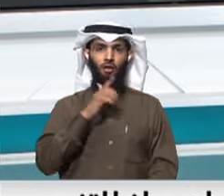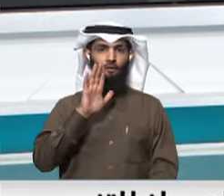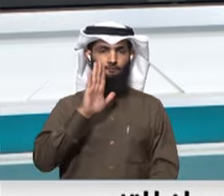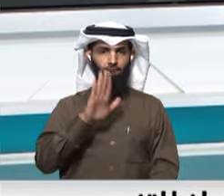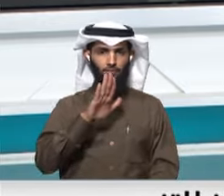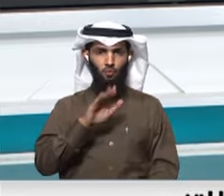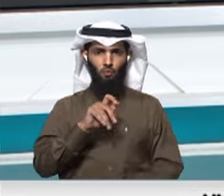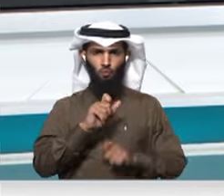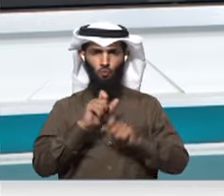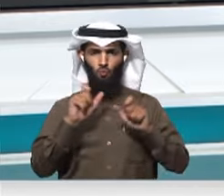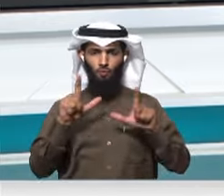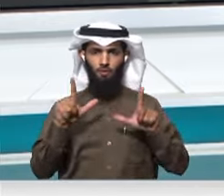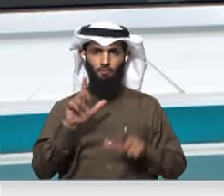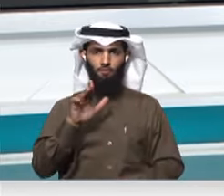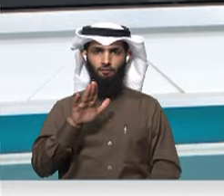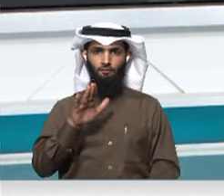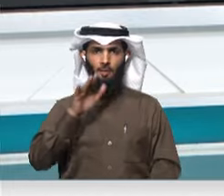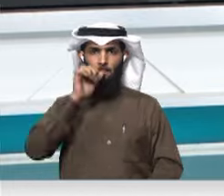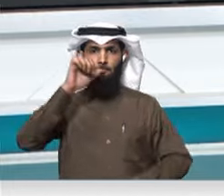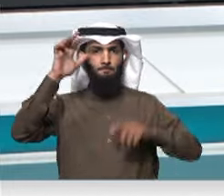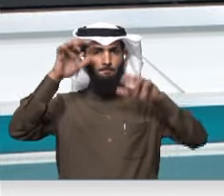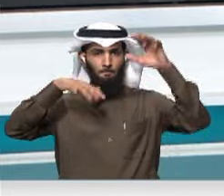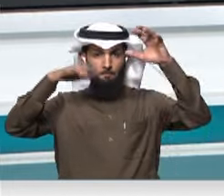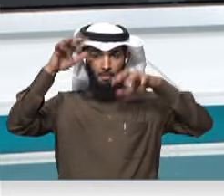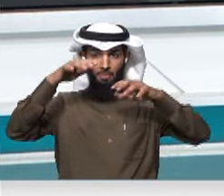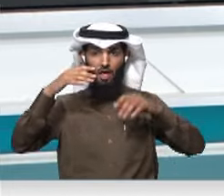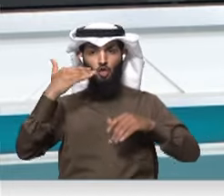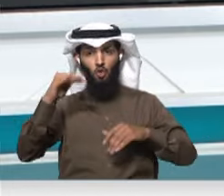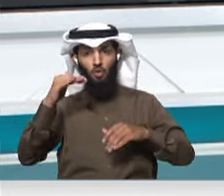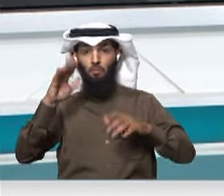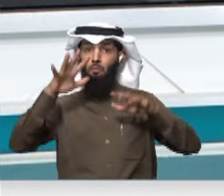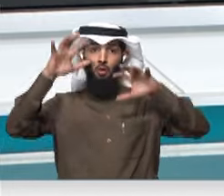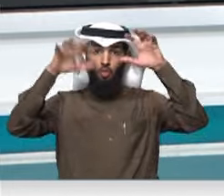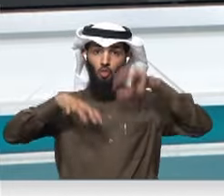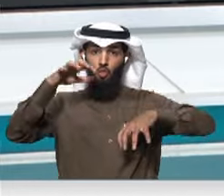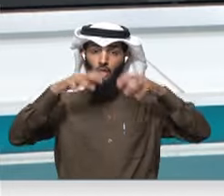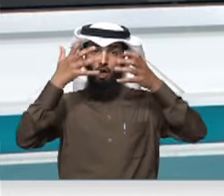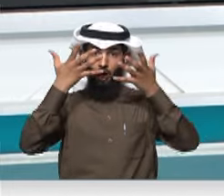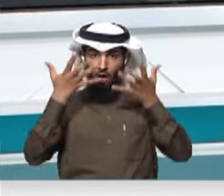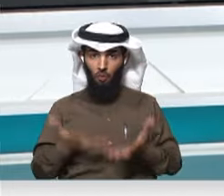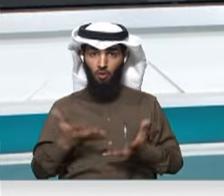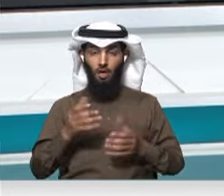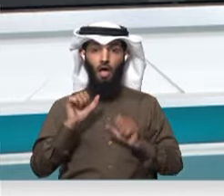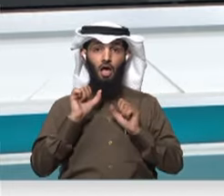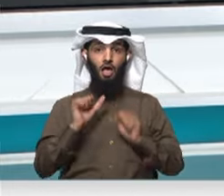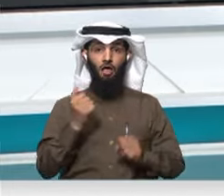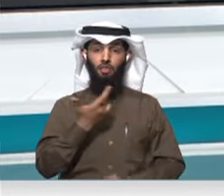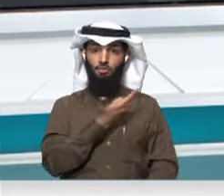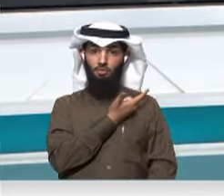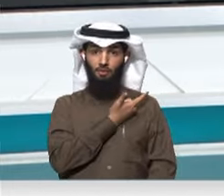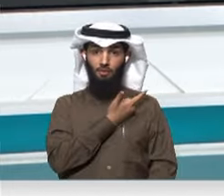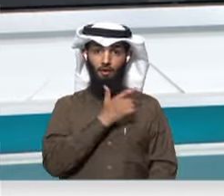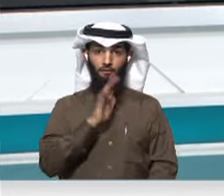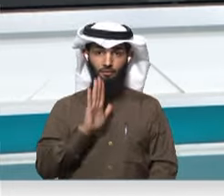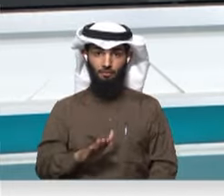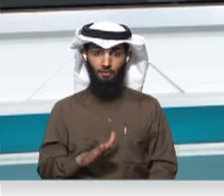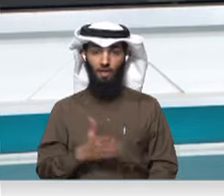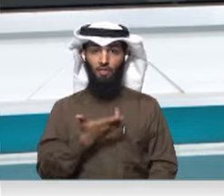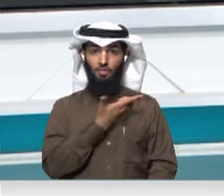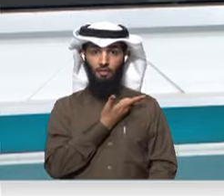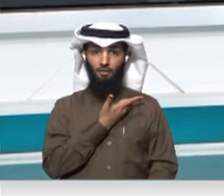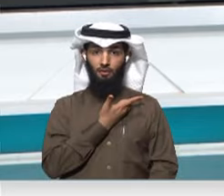في ما بين خفيفة لمتوسطة وقد تكون غزيرة خاصة في مساء يوم الثلاثة. نلاحظ نشاط الرياح في يوم الثلاثة